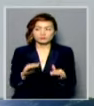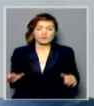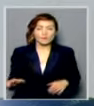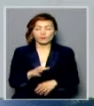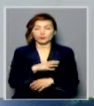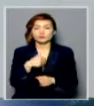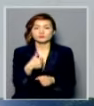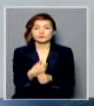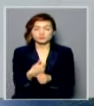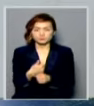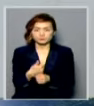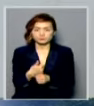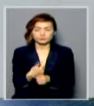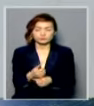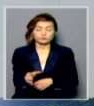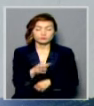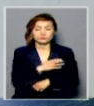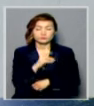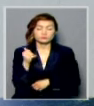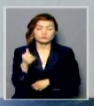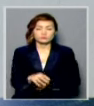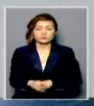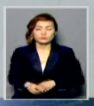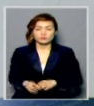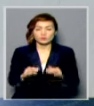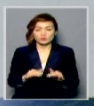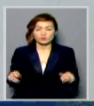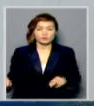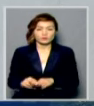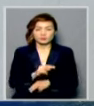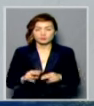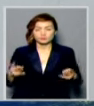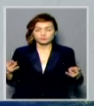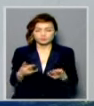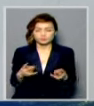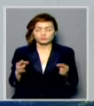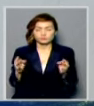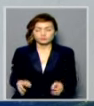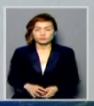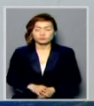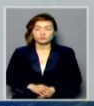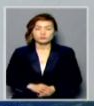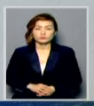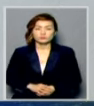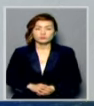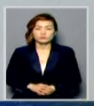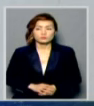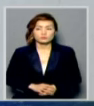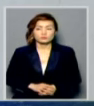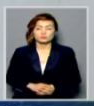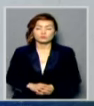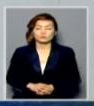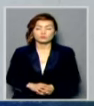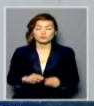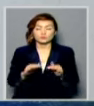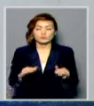десек, ол баланың байлықтың ең асылы ол баланың тәрбиесі деп ойлаймыз. Ал енді отбасы осы